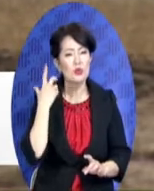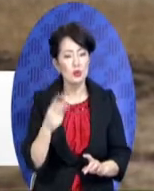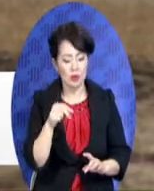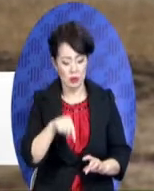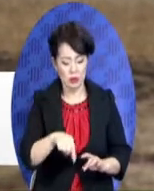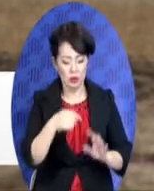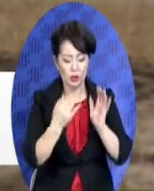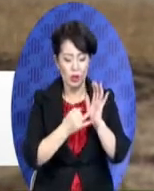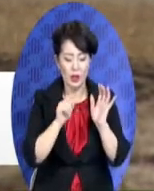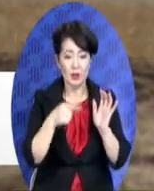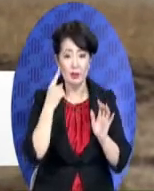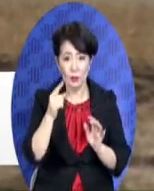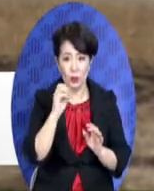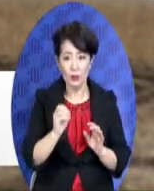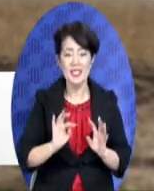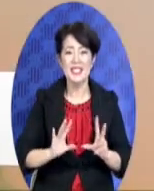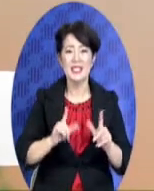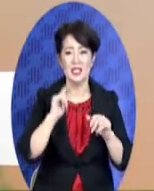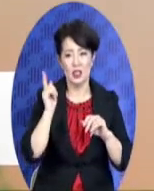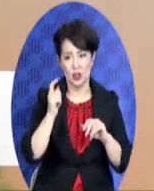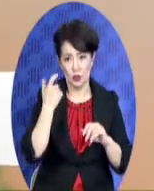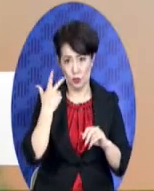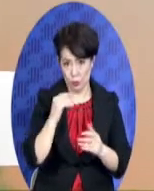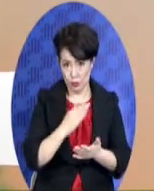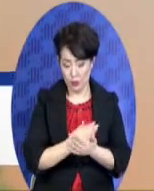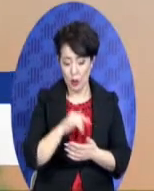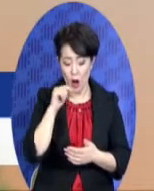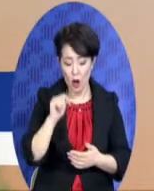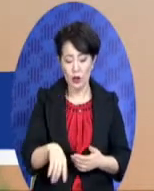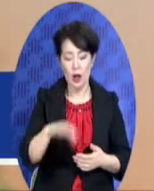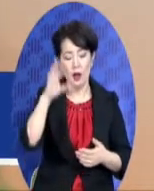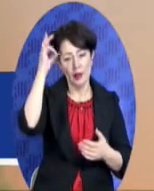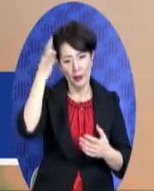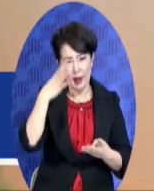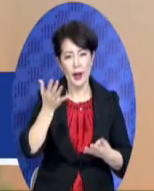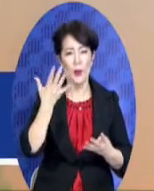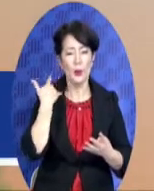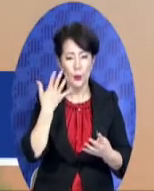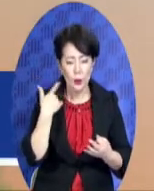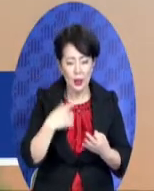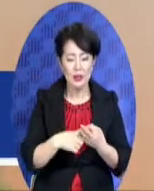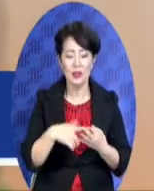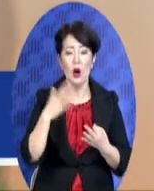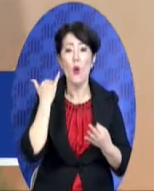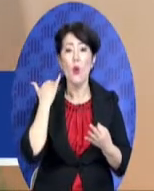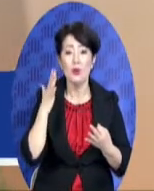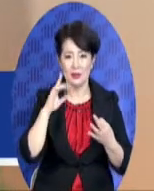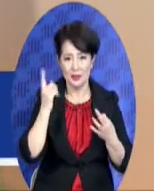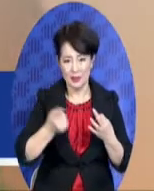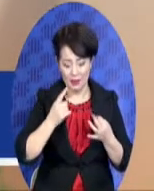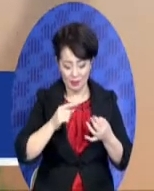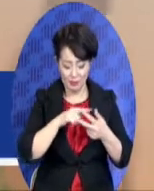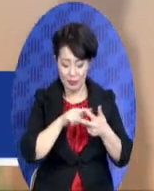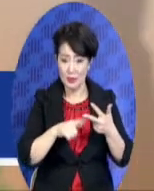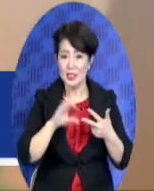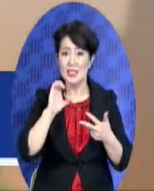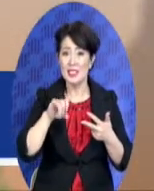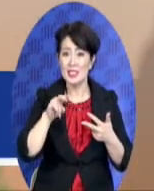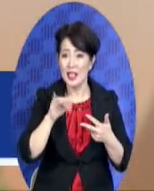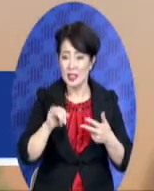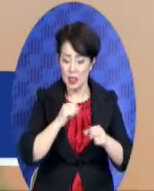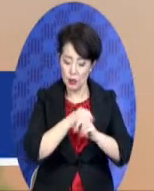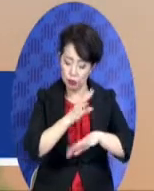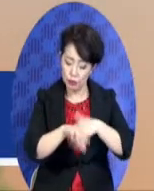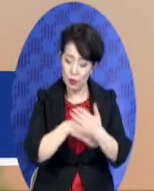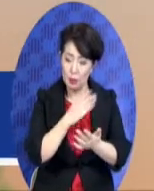сэргээгдэх эрчим хүч эслэж байгаа маа. Нар салхи усан цахилгаан станцууд гээд одоо Монгол Улсын хэмжээнд үйл ажиллагаа явуулж байна.